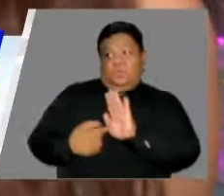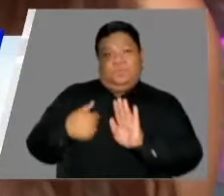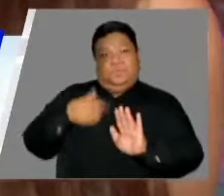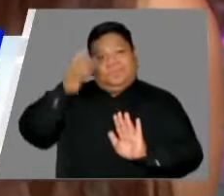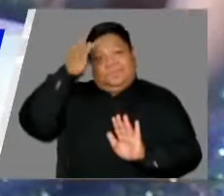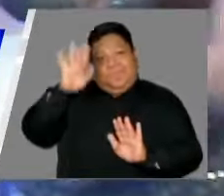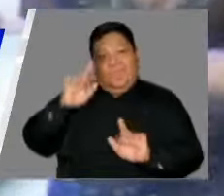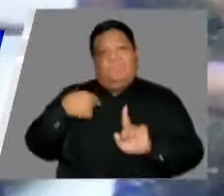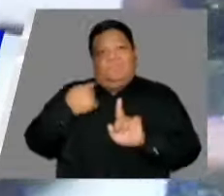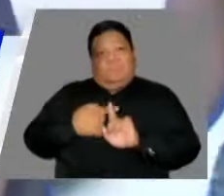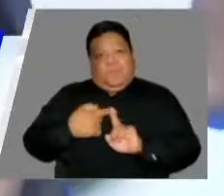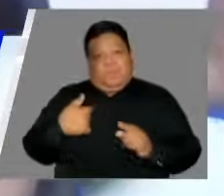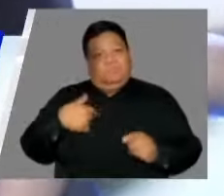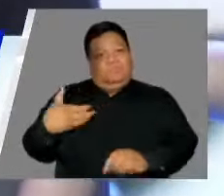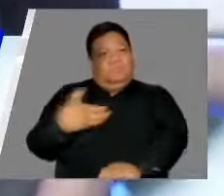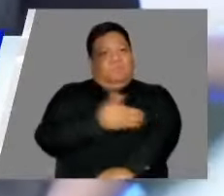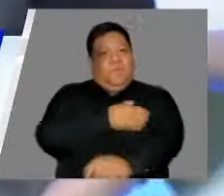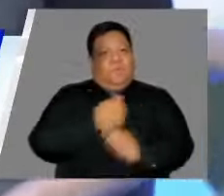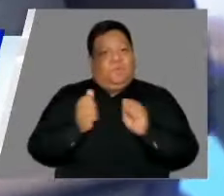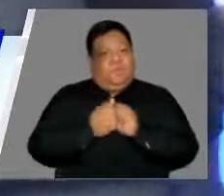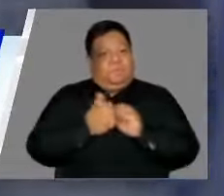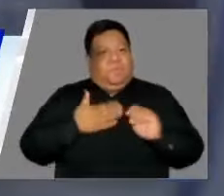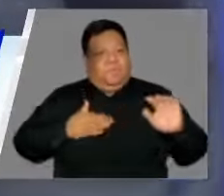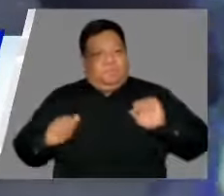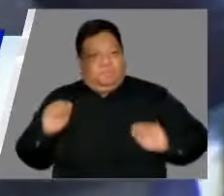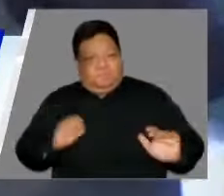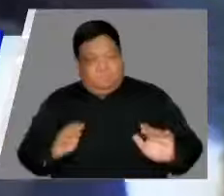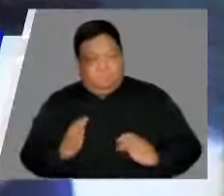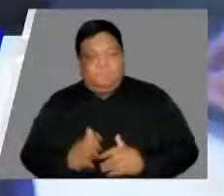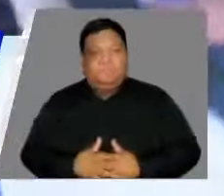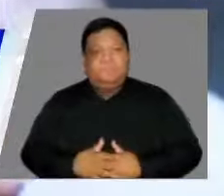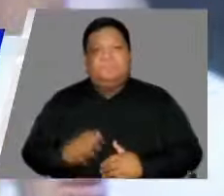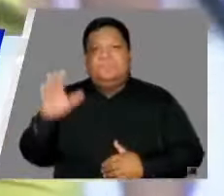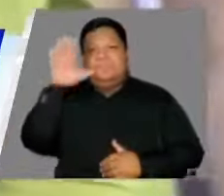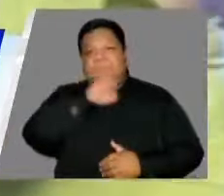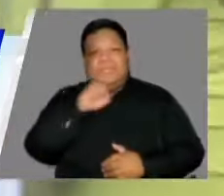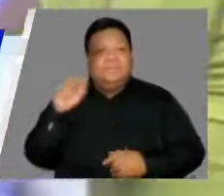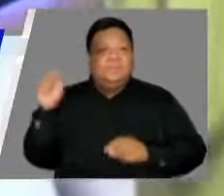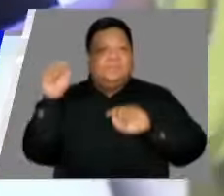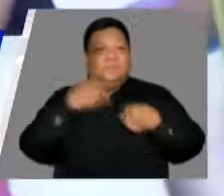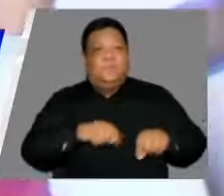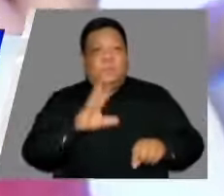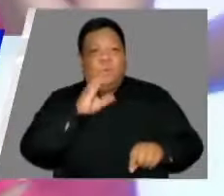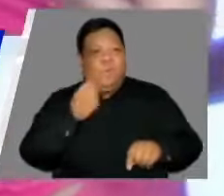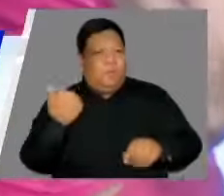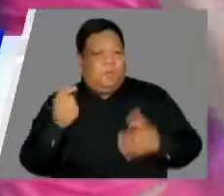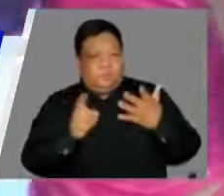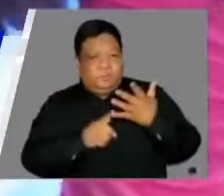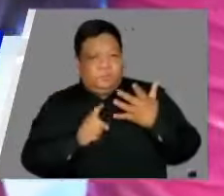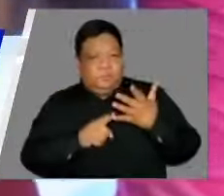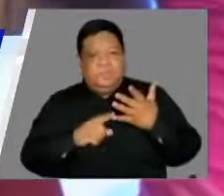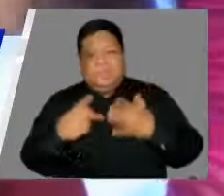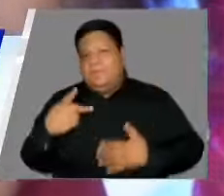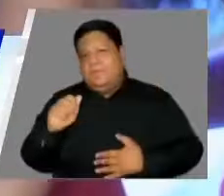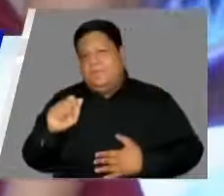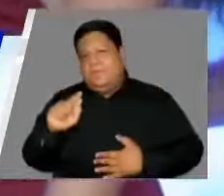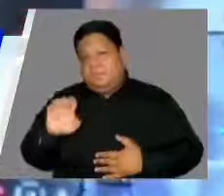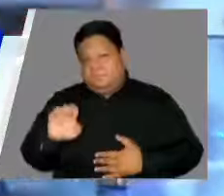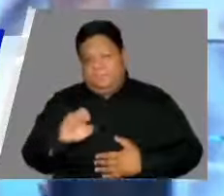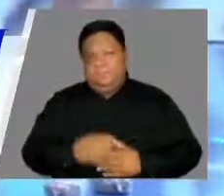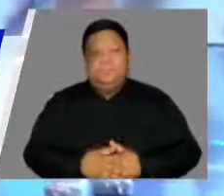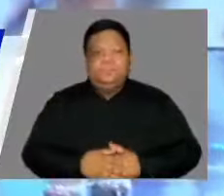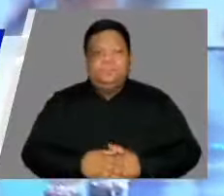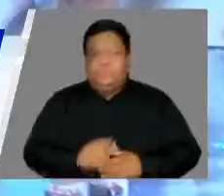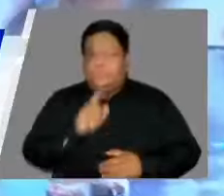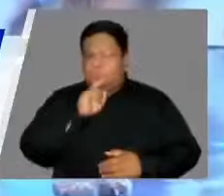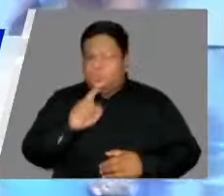with my craft. Hindi naman nakadalo sa media ko ng kanilang Sparkle 10 sister na si Kate Valdez. Full support ang GMA